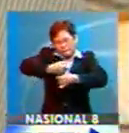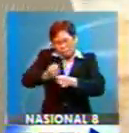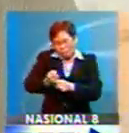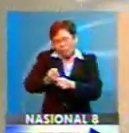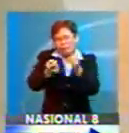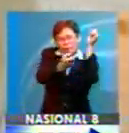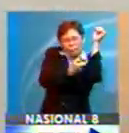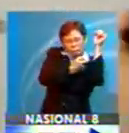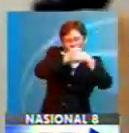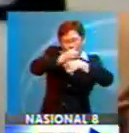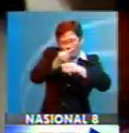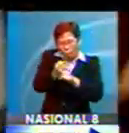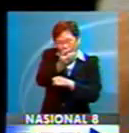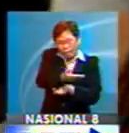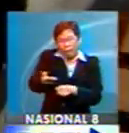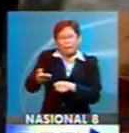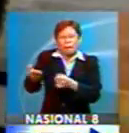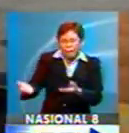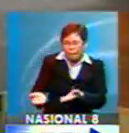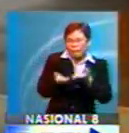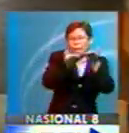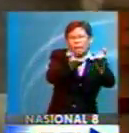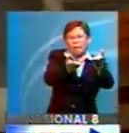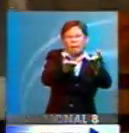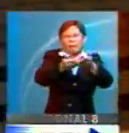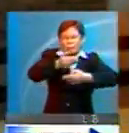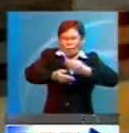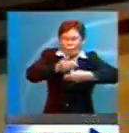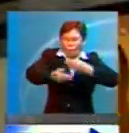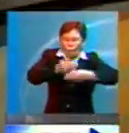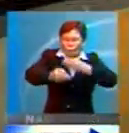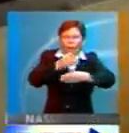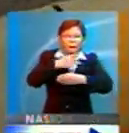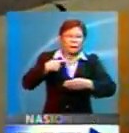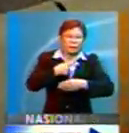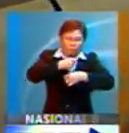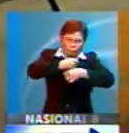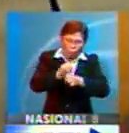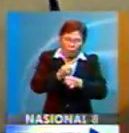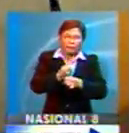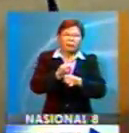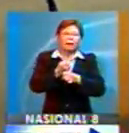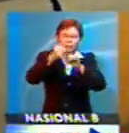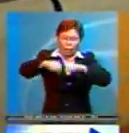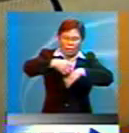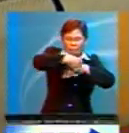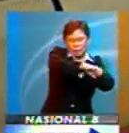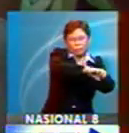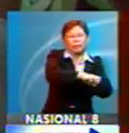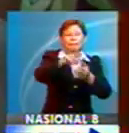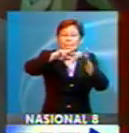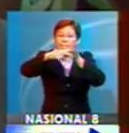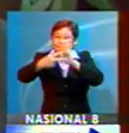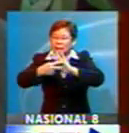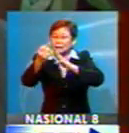oleh pekebun kecil kita tu dibawa kepada processor dan processor kita menghasilkan barang yang boleh diekspor.